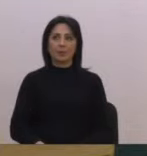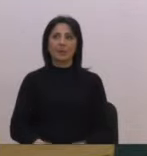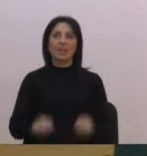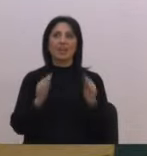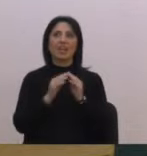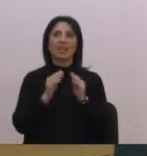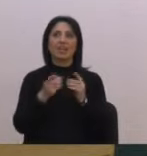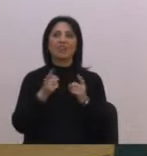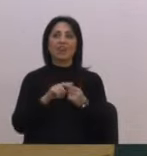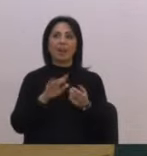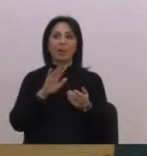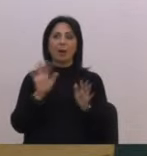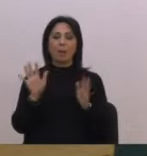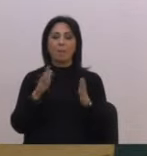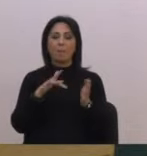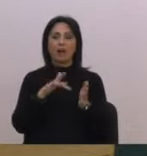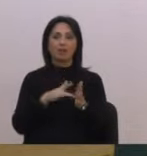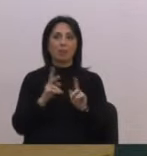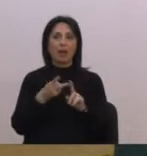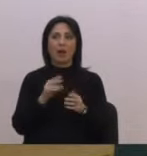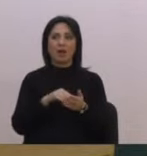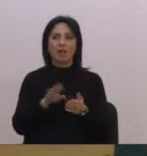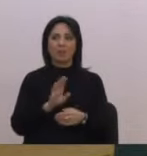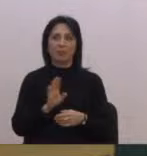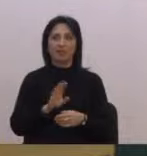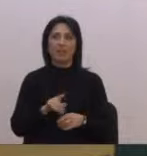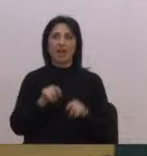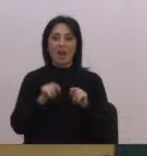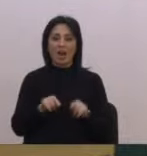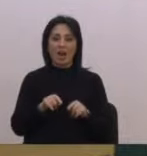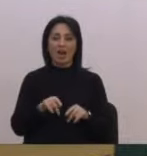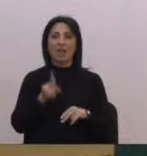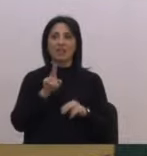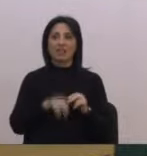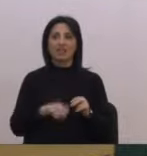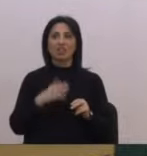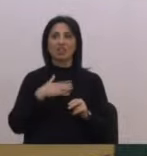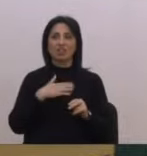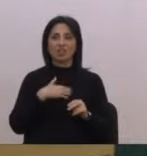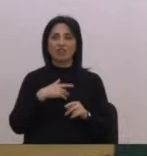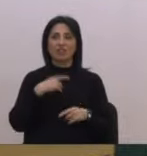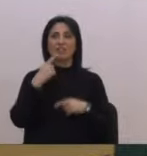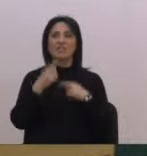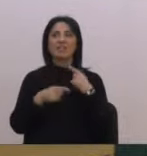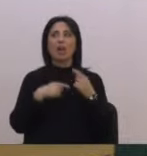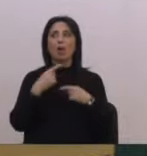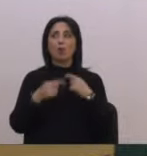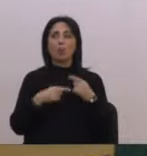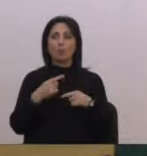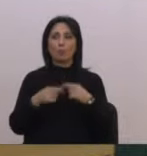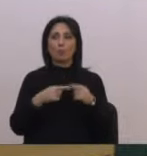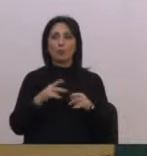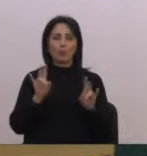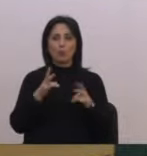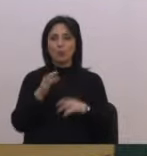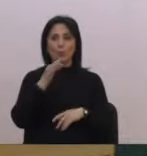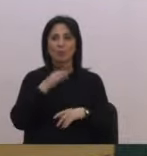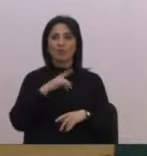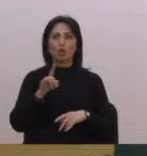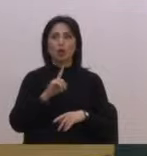Იგივე ეხება ბათუმს, არ გავიმეორებ და აქ დავასრულებ ჩემს საუბარს და ნუმეტყვით,